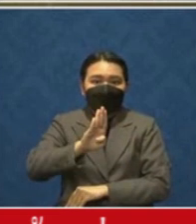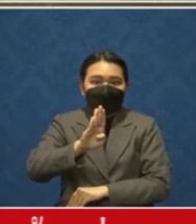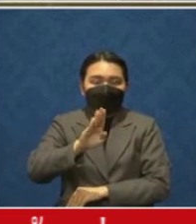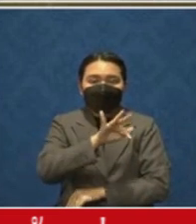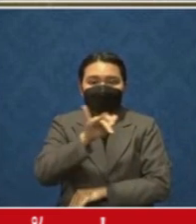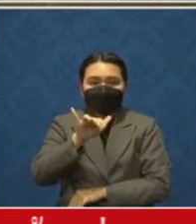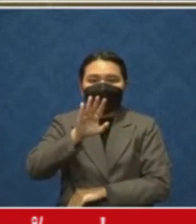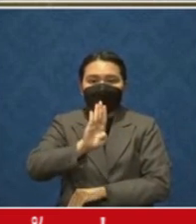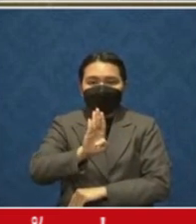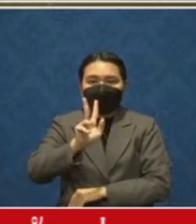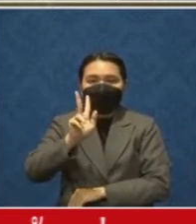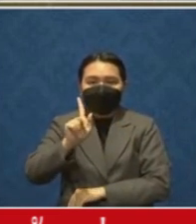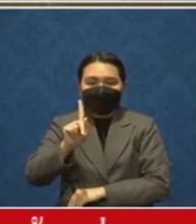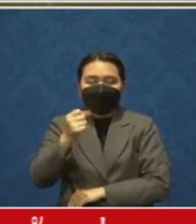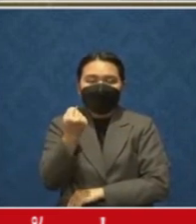ข